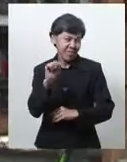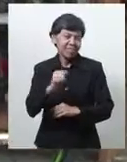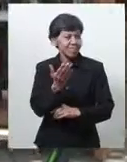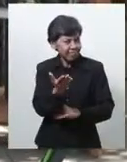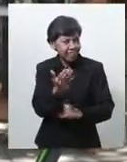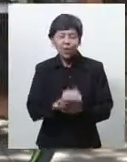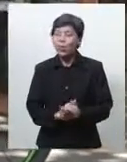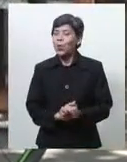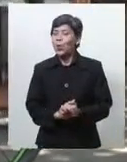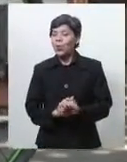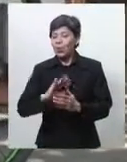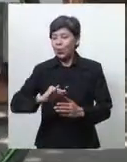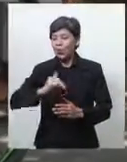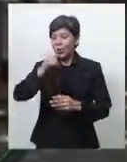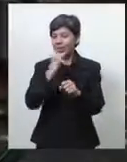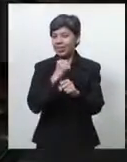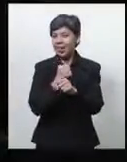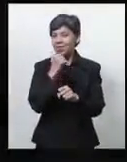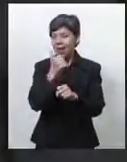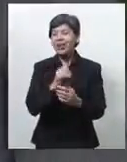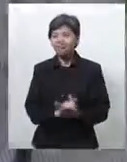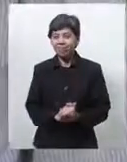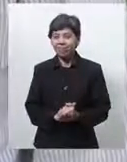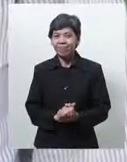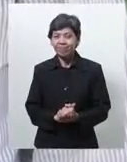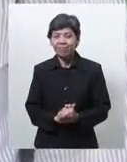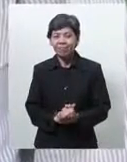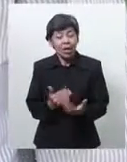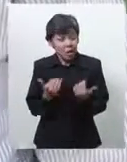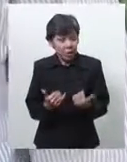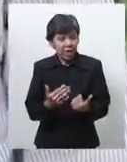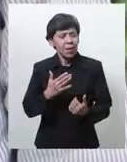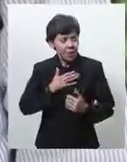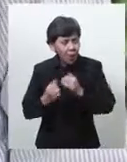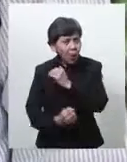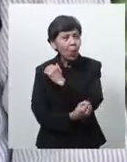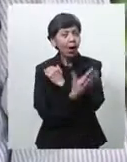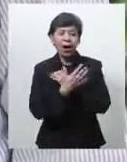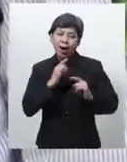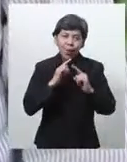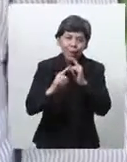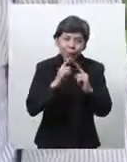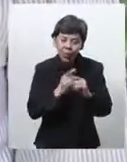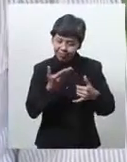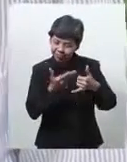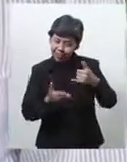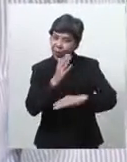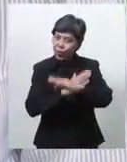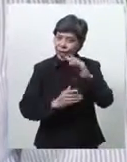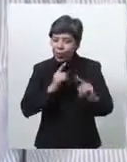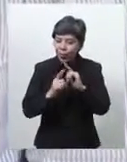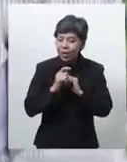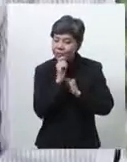วันนี้มีการที่ไปทำงานในที่ต่างๆได้ใช ่ ไหมคะวันนี้อุ๋ยก็มีโอกาสได้พูดคุยกับพี่ต้นหลังจากที่เราสัมภาษ